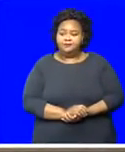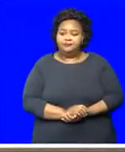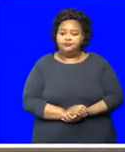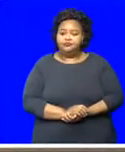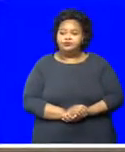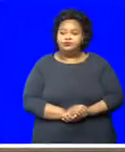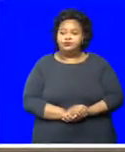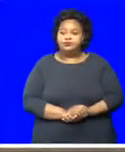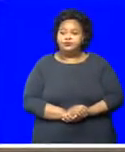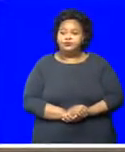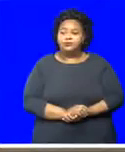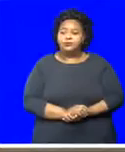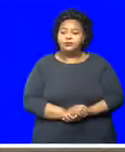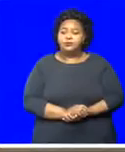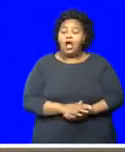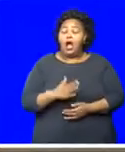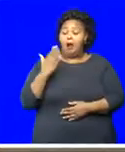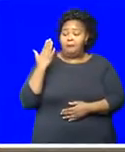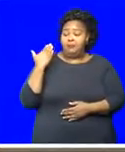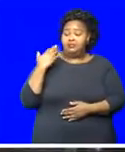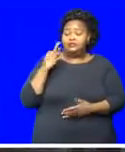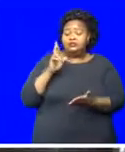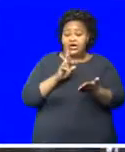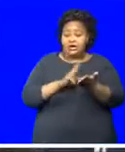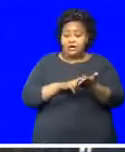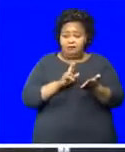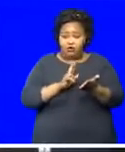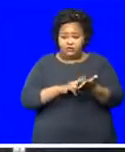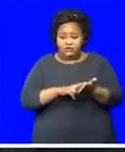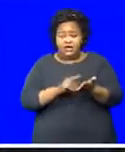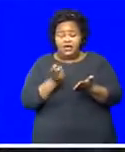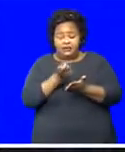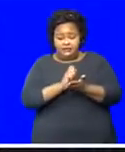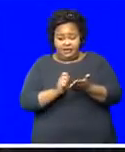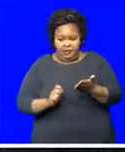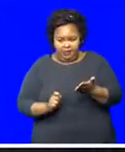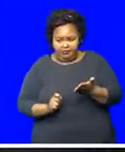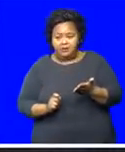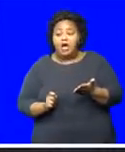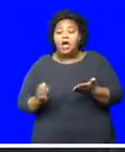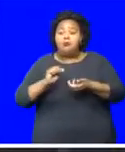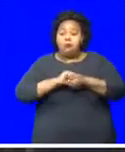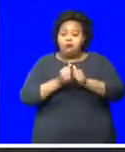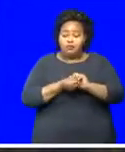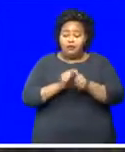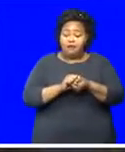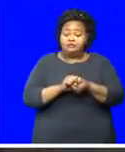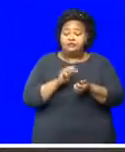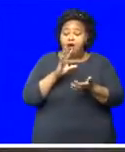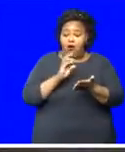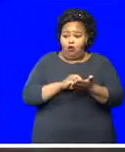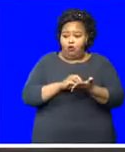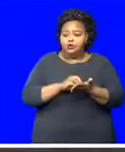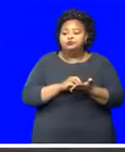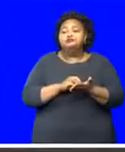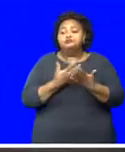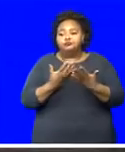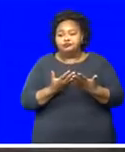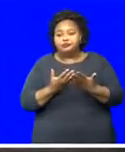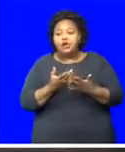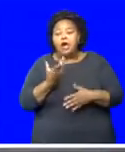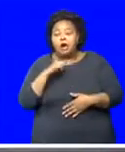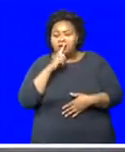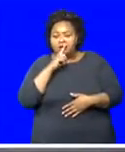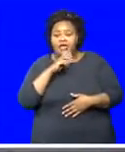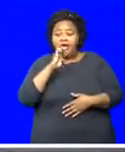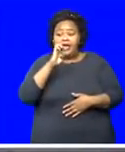main elections areza ema issues latsite siyabona ke ukuthi iEBC has actually done quite a lot